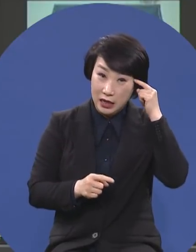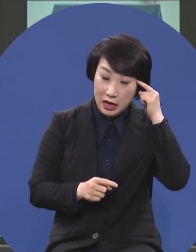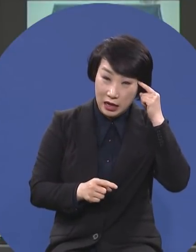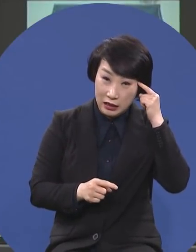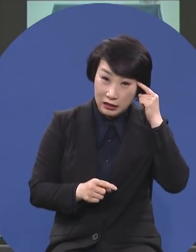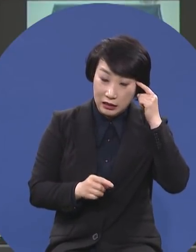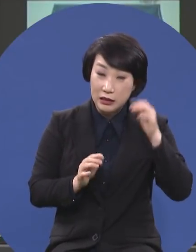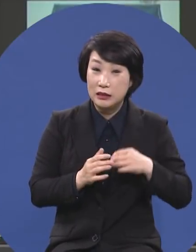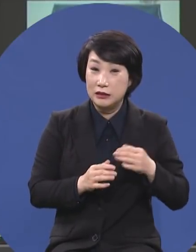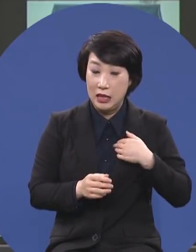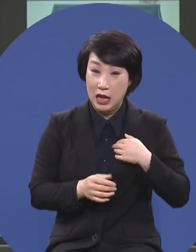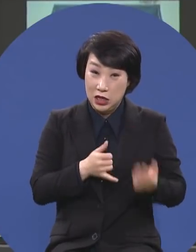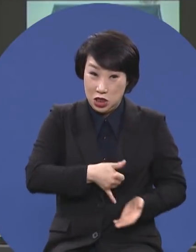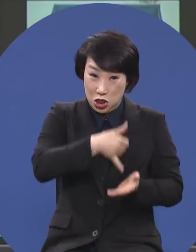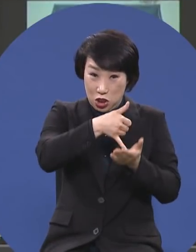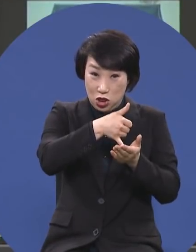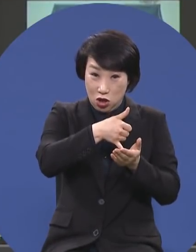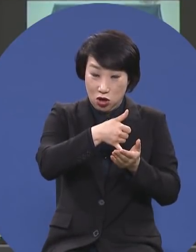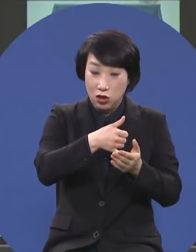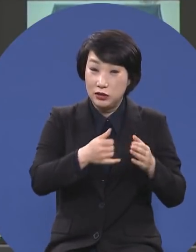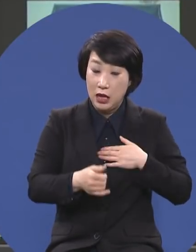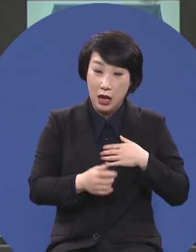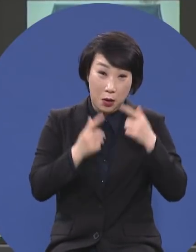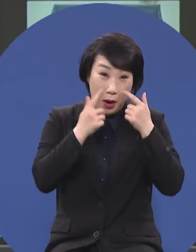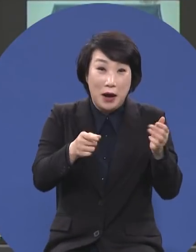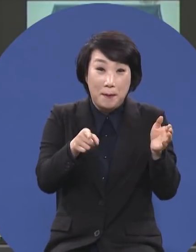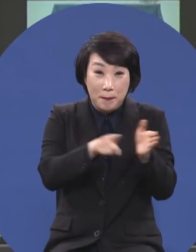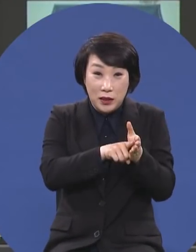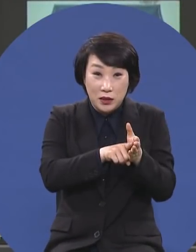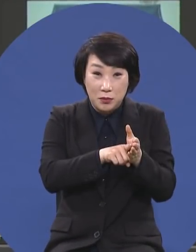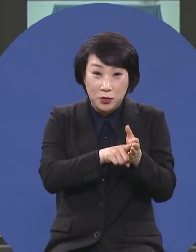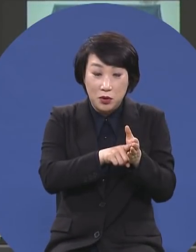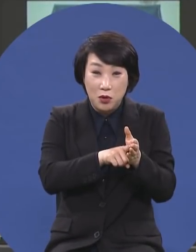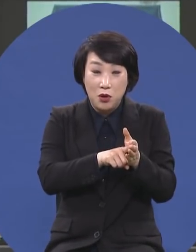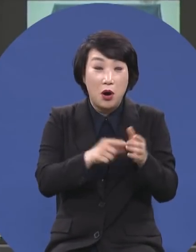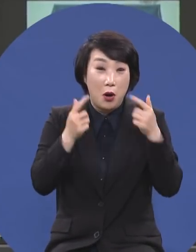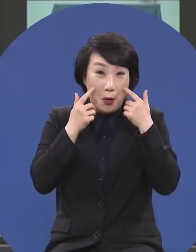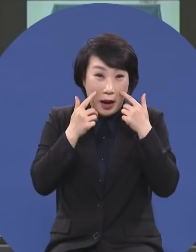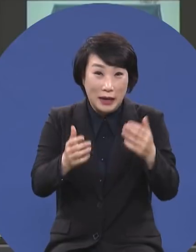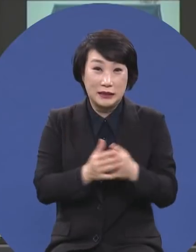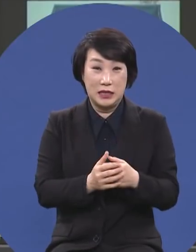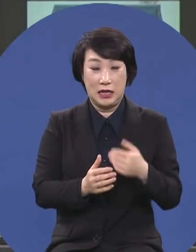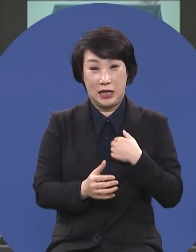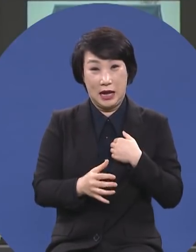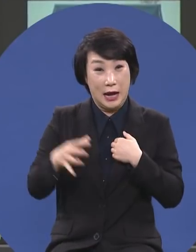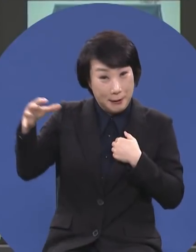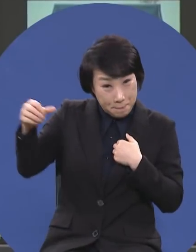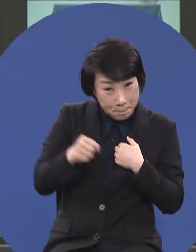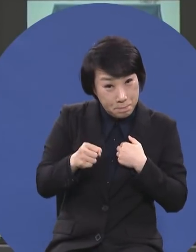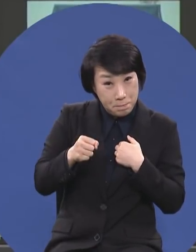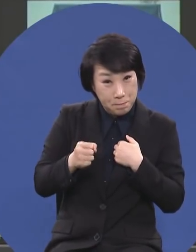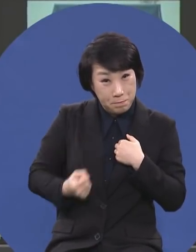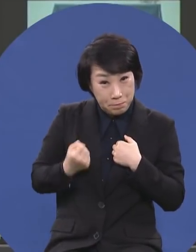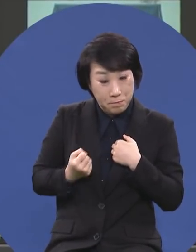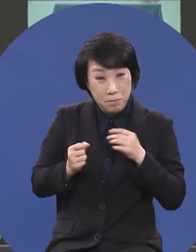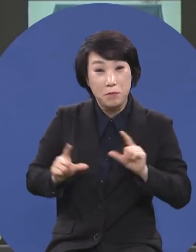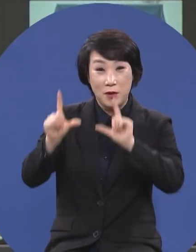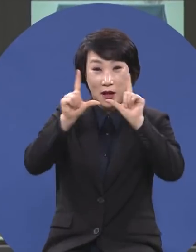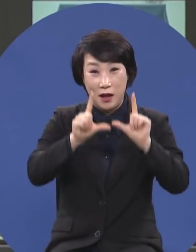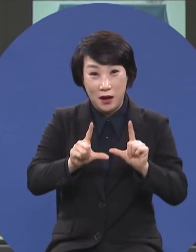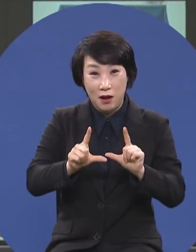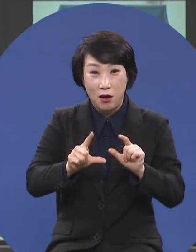생각으로, 자기 인격으로, 자기 확신으로 분명히 가지고 살아가는